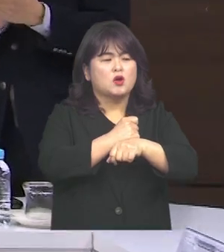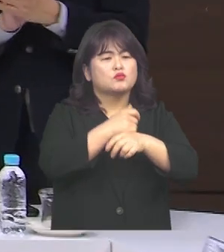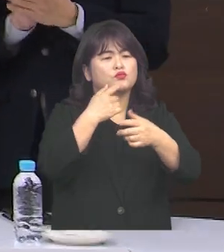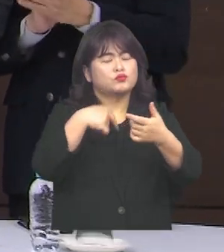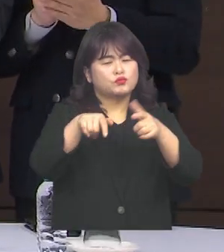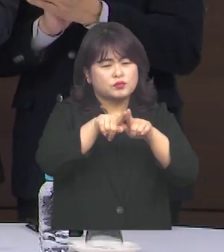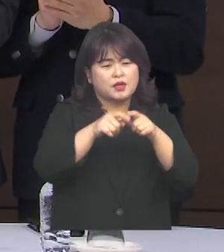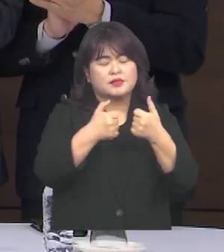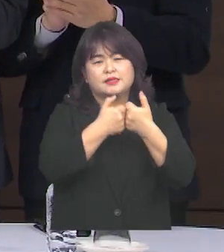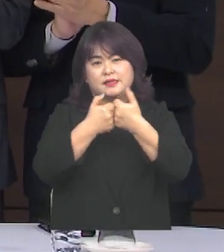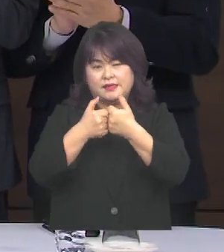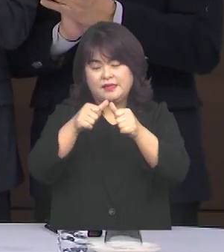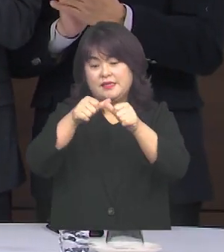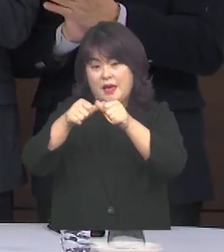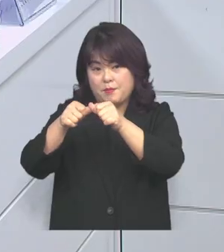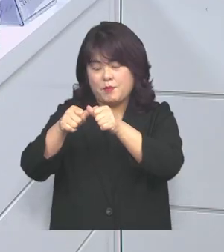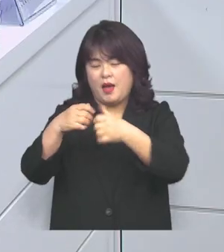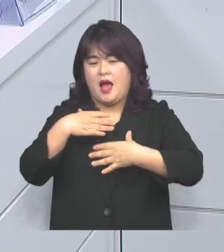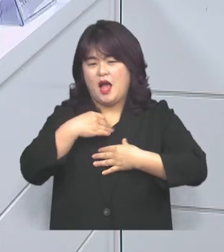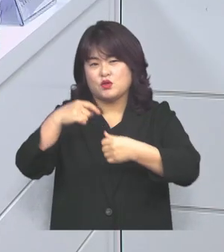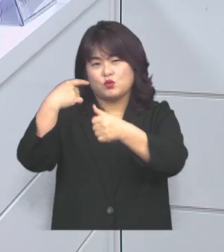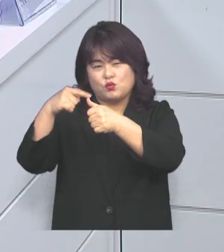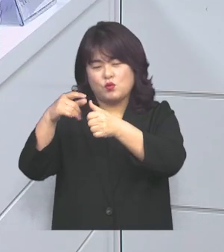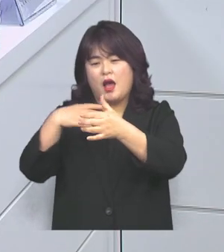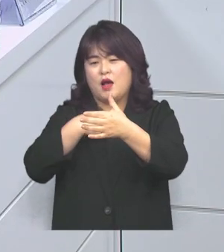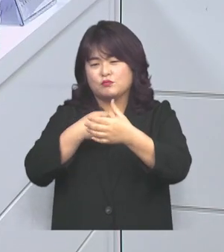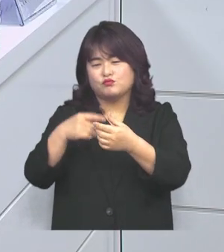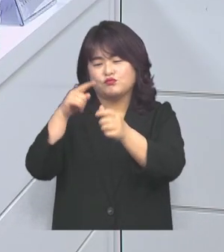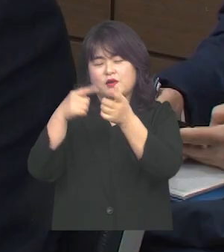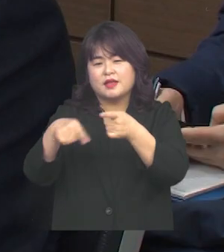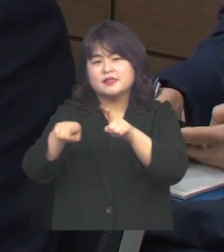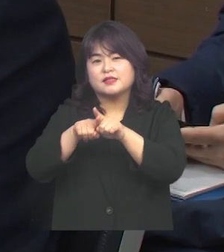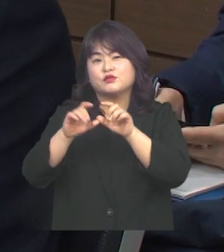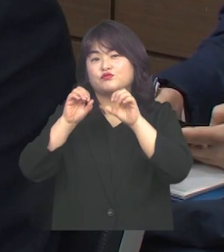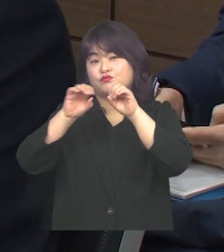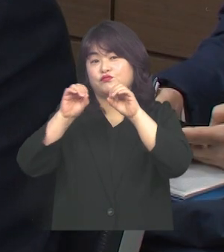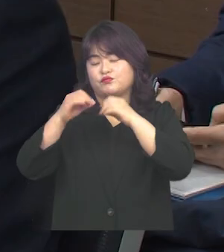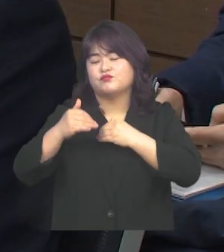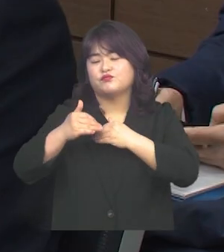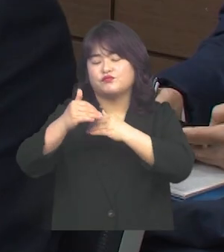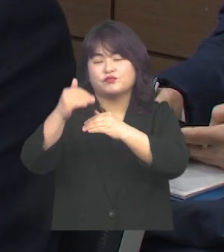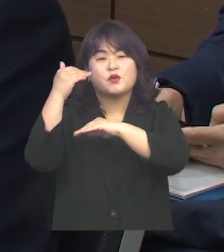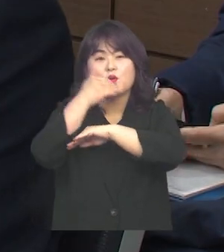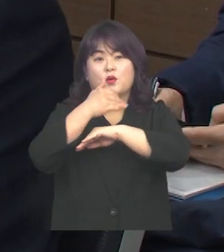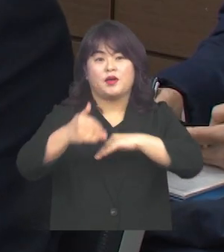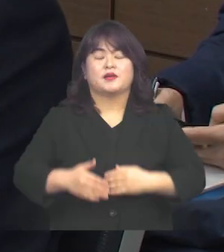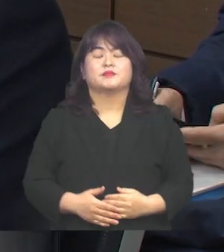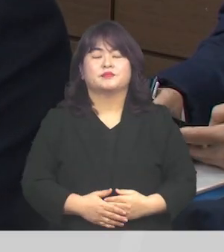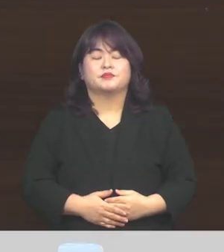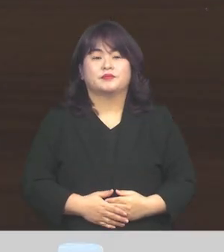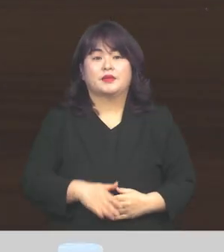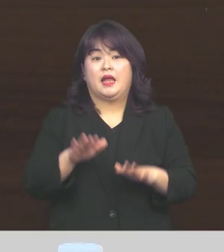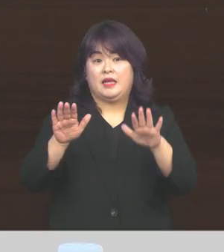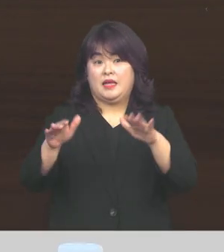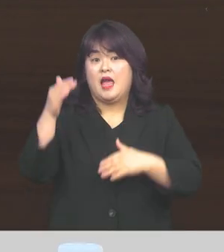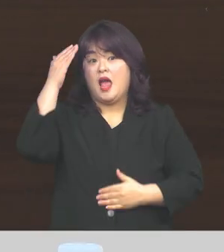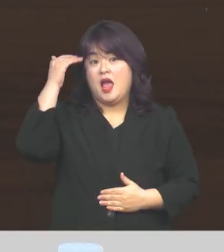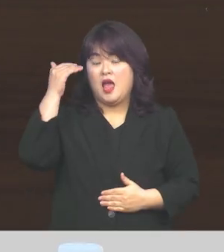중대재해 예방 자문과 종사자 안전교육, 안전문화 확산 공동 캠페인 등을 추진하기로 했습니다. 저희